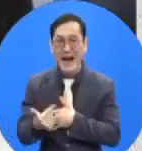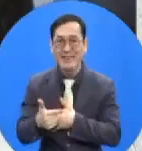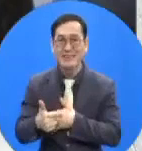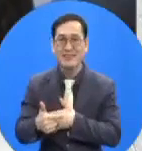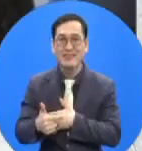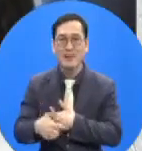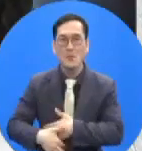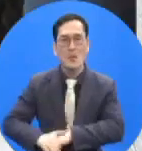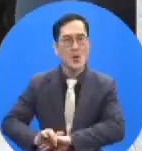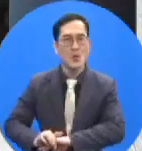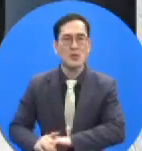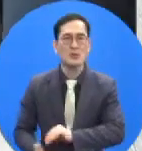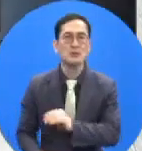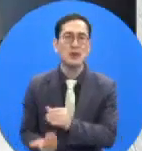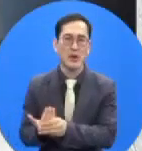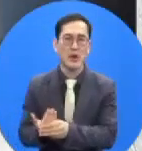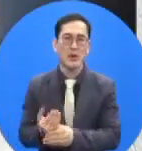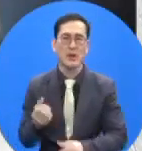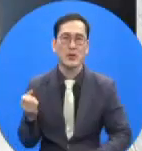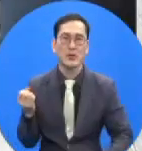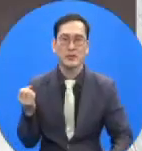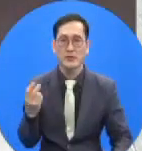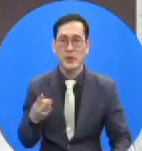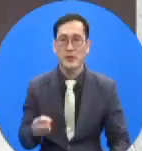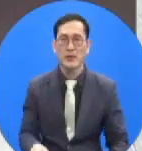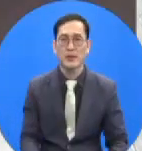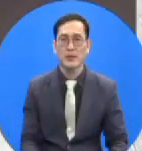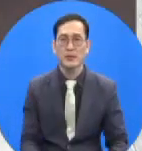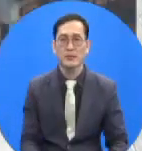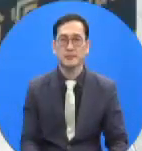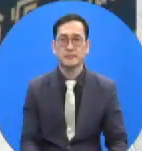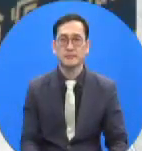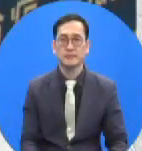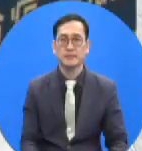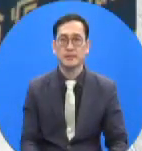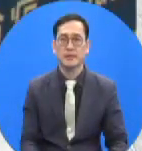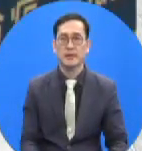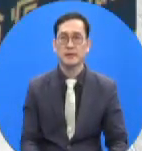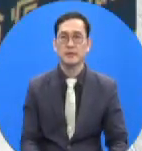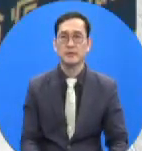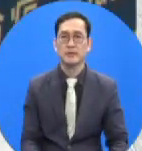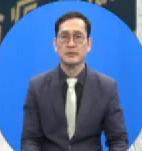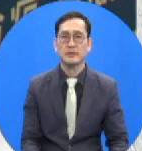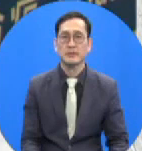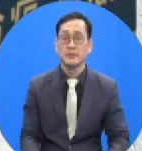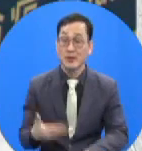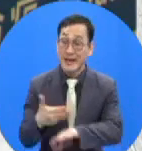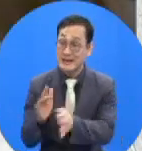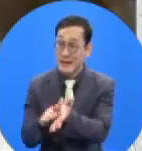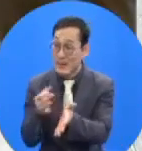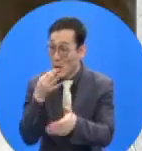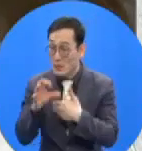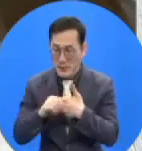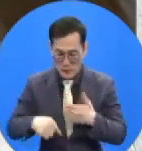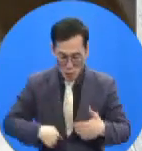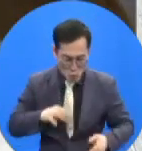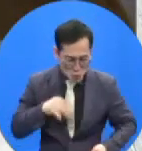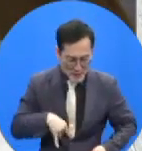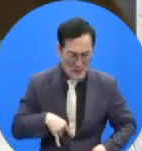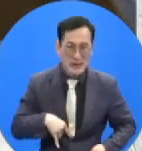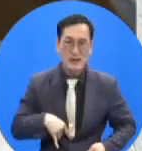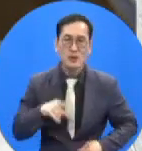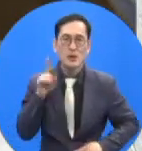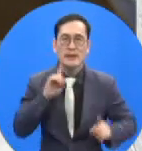그리고 브루펜 계열의 항생, 그 해열제 같은 경우에는 먹었을 때 위장장애를 일으킬 가능성이